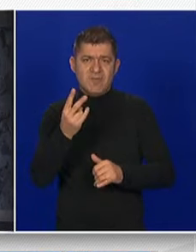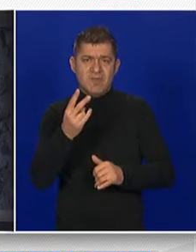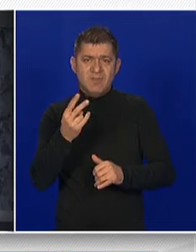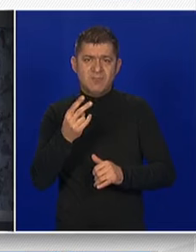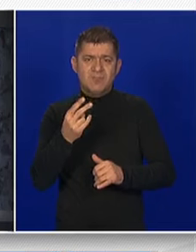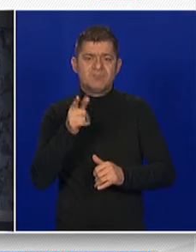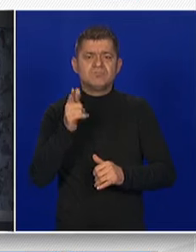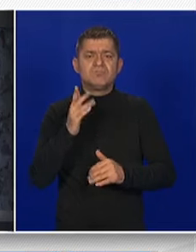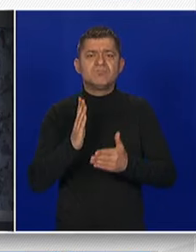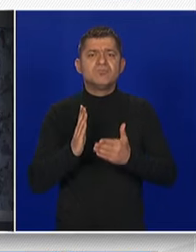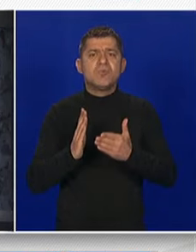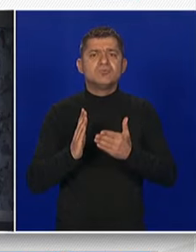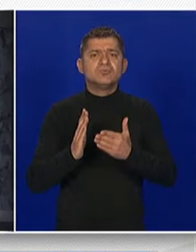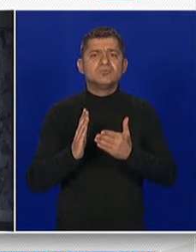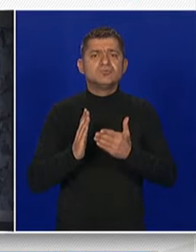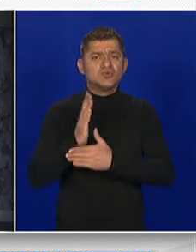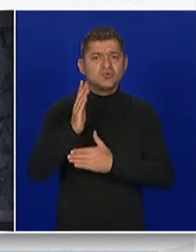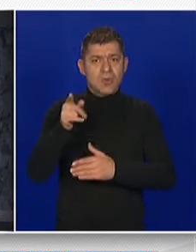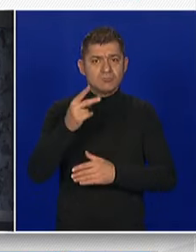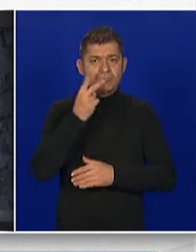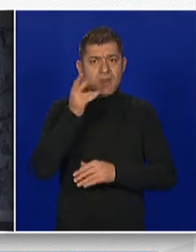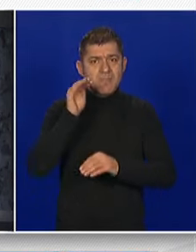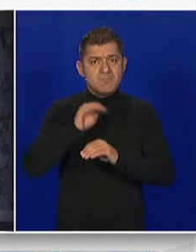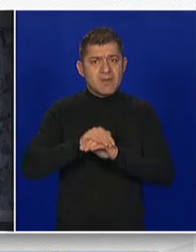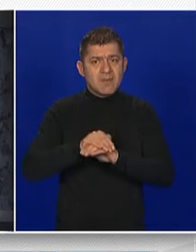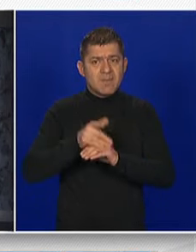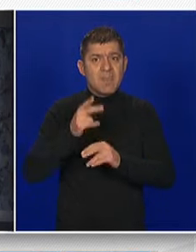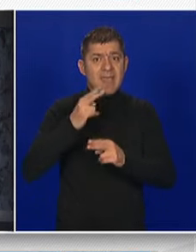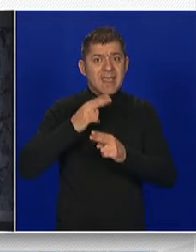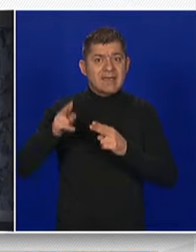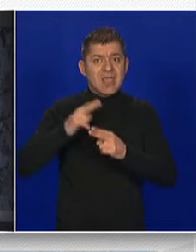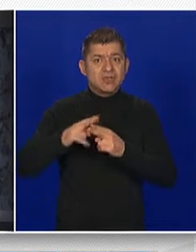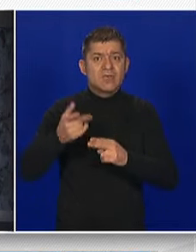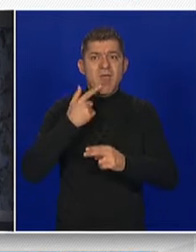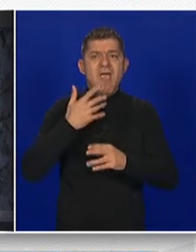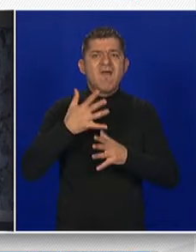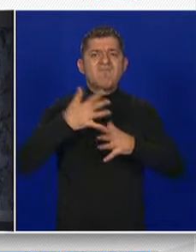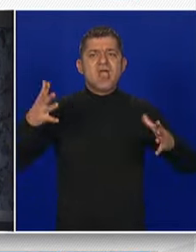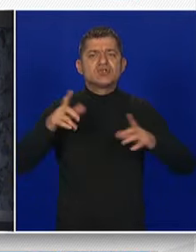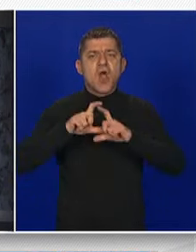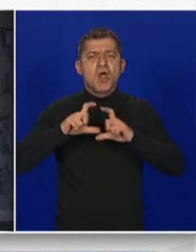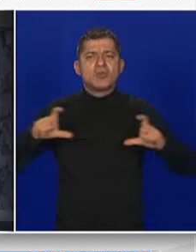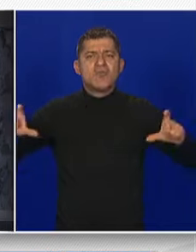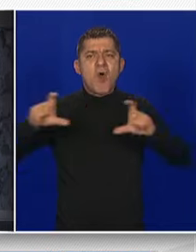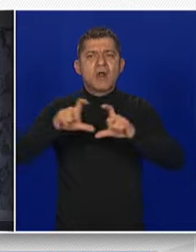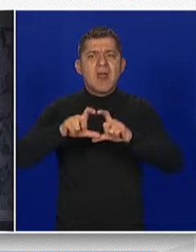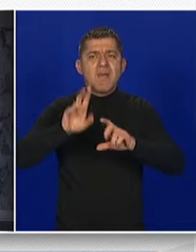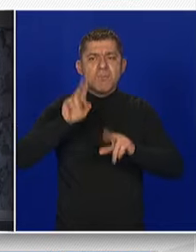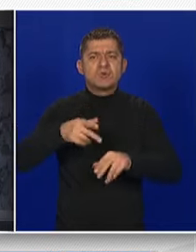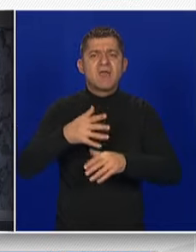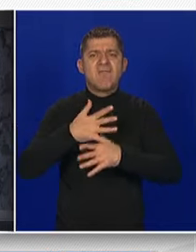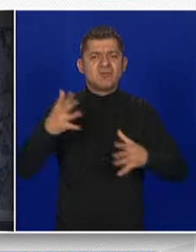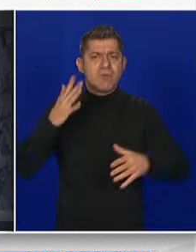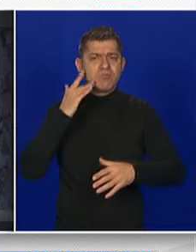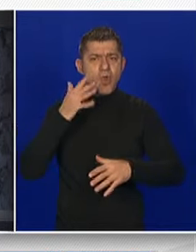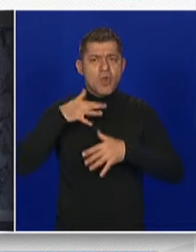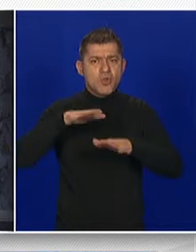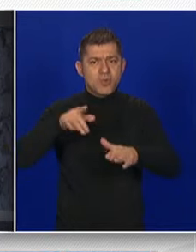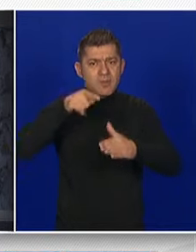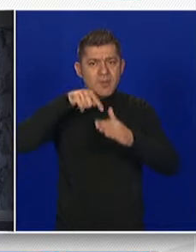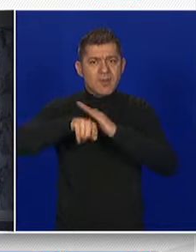u slučaju da se nađe rješenje u smislu neke veće dvorane gdje može stati veći broj ljudi, dakle, poznato je